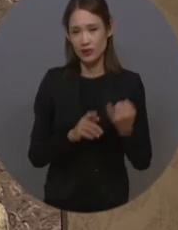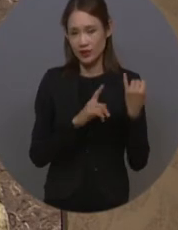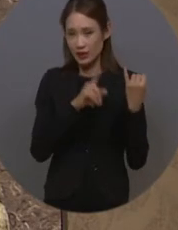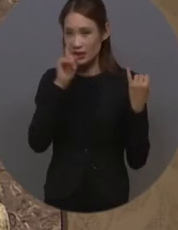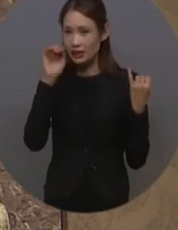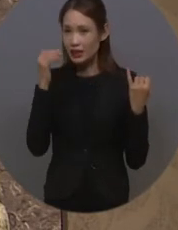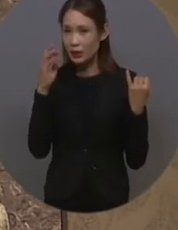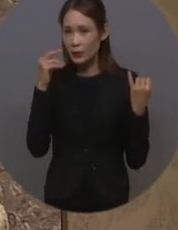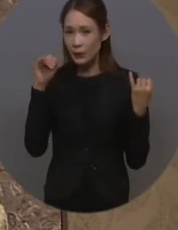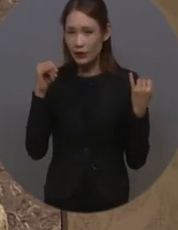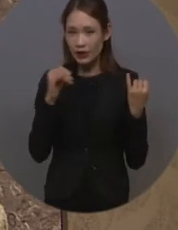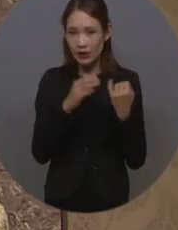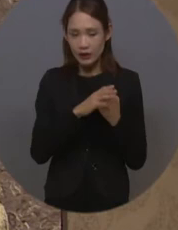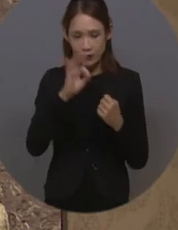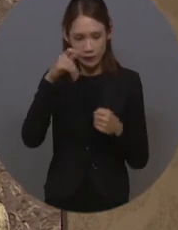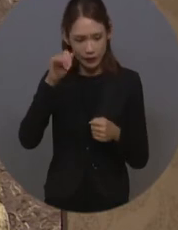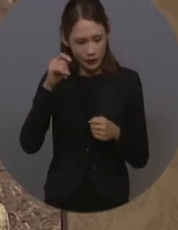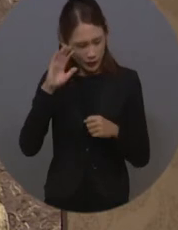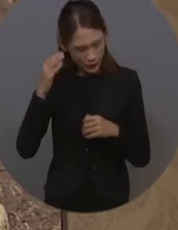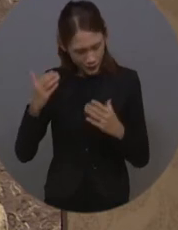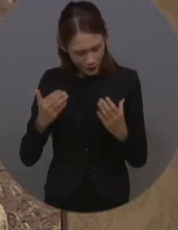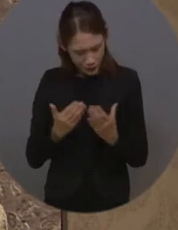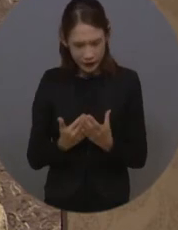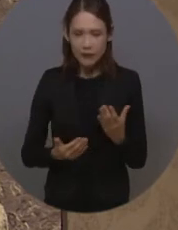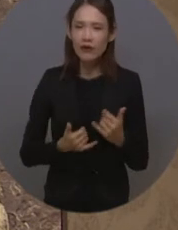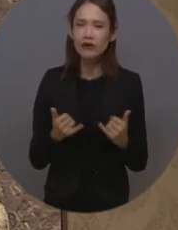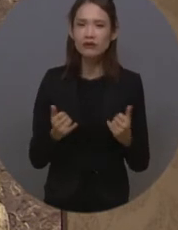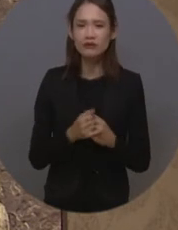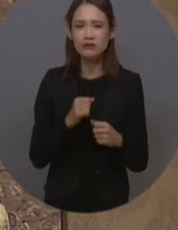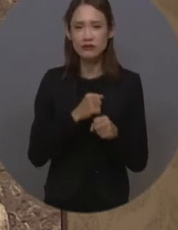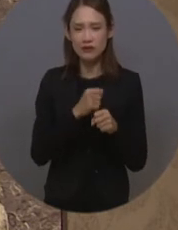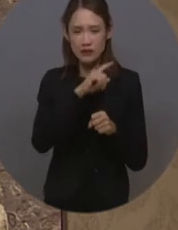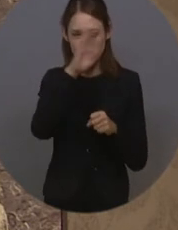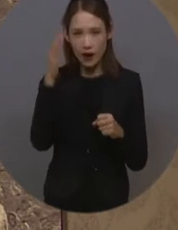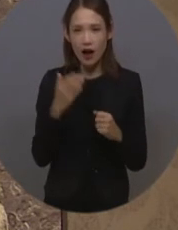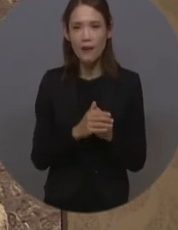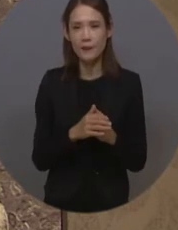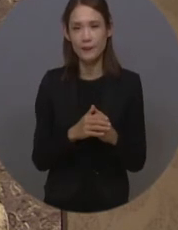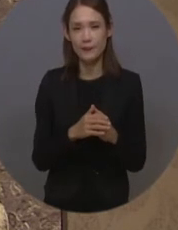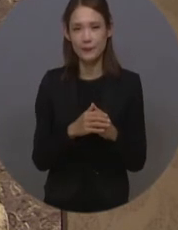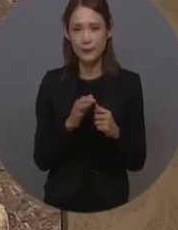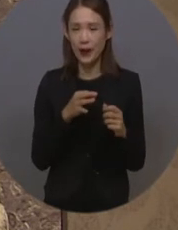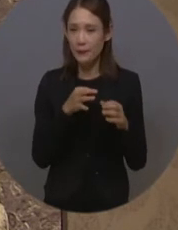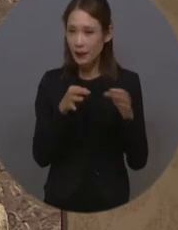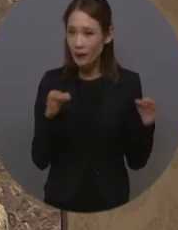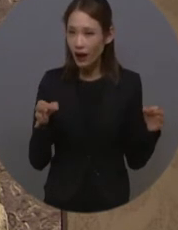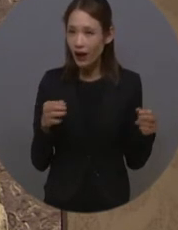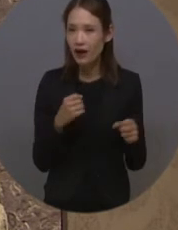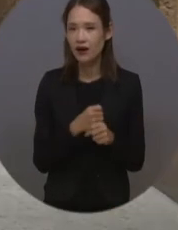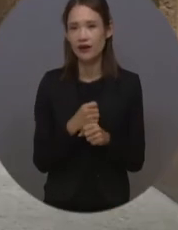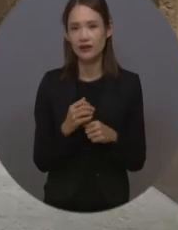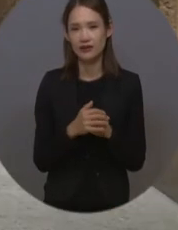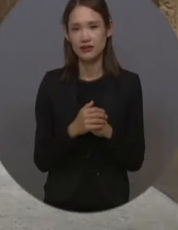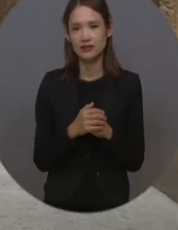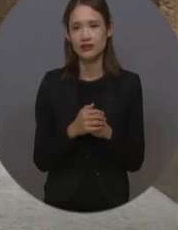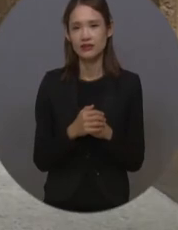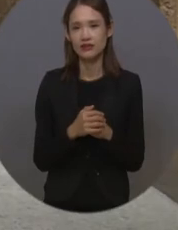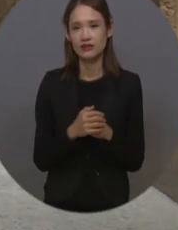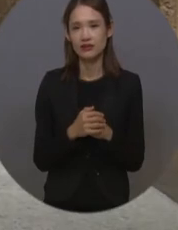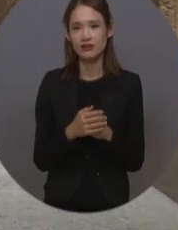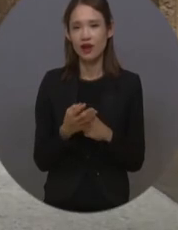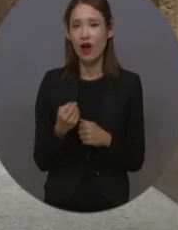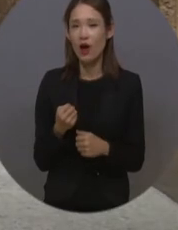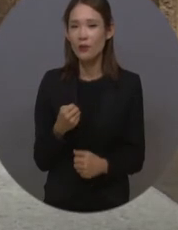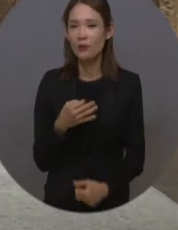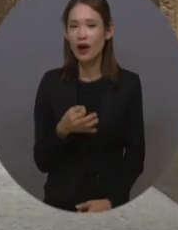유희열 씨나 우리 모든 모델들에게 우리가 그 비용을 깨줬어요. 아, 정말요? 얼마나 준지